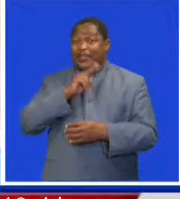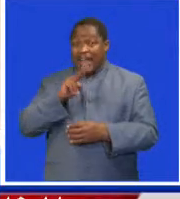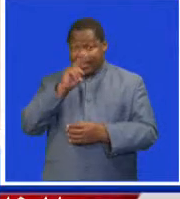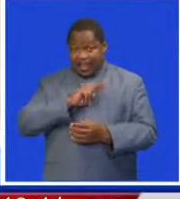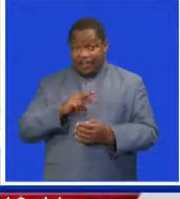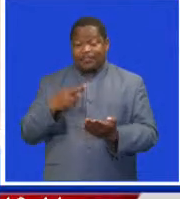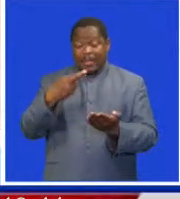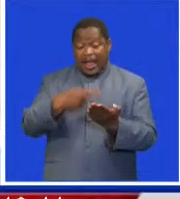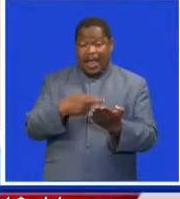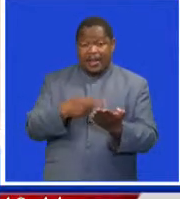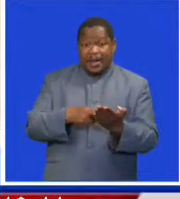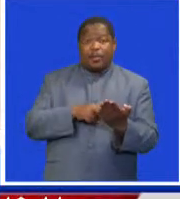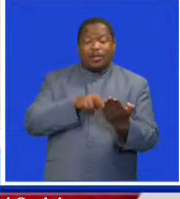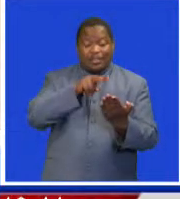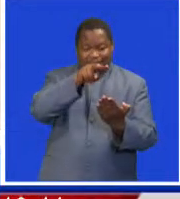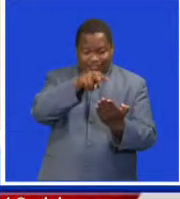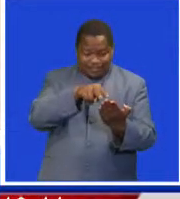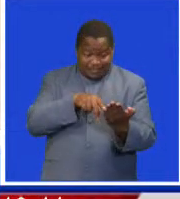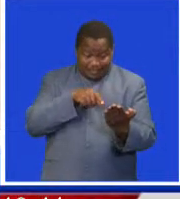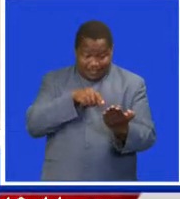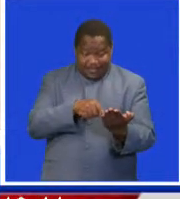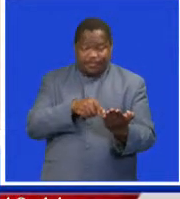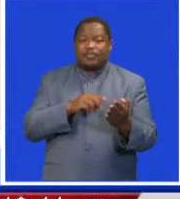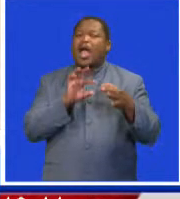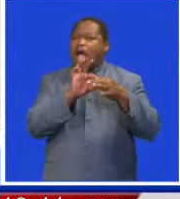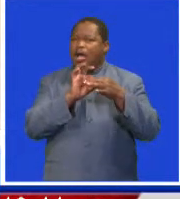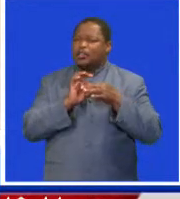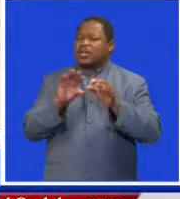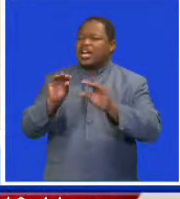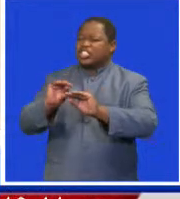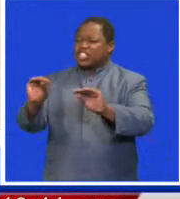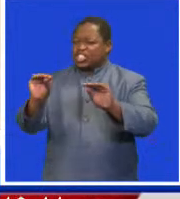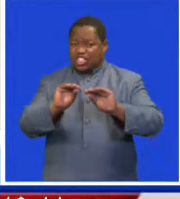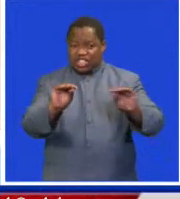ihambele imiti le over